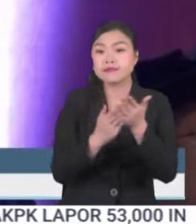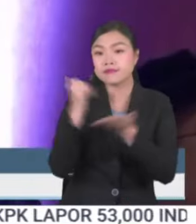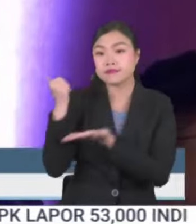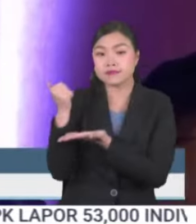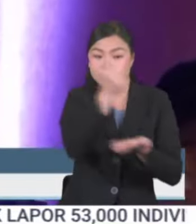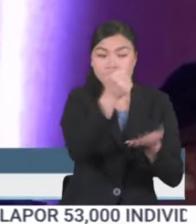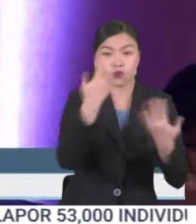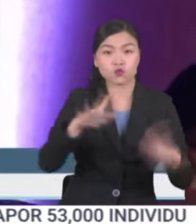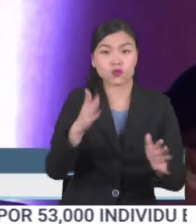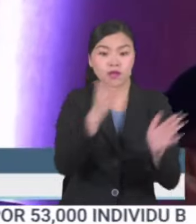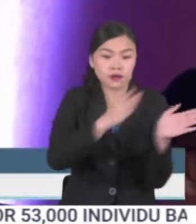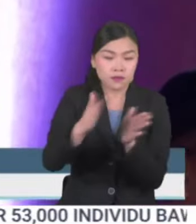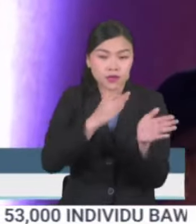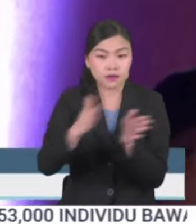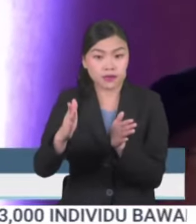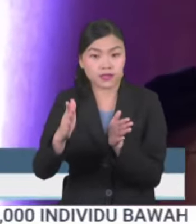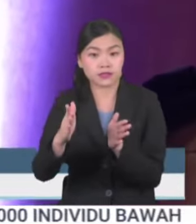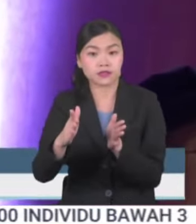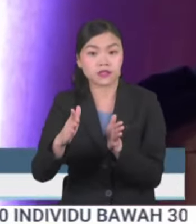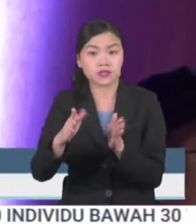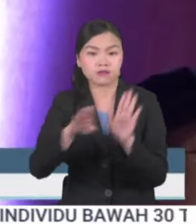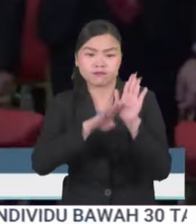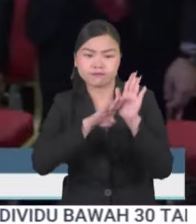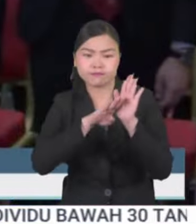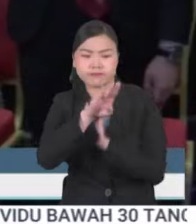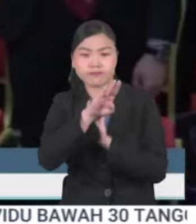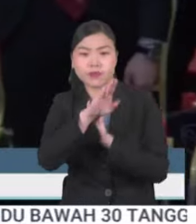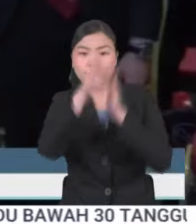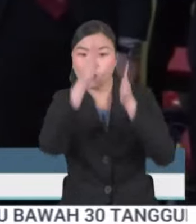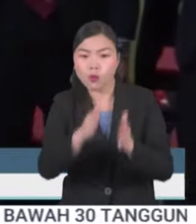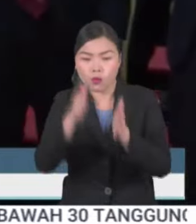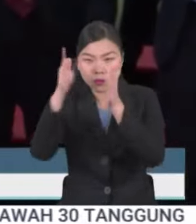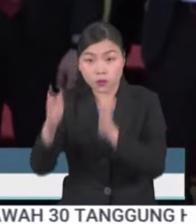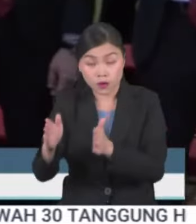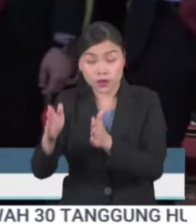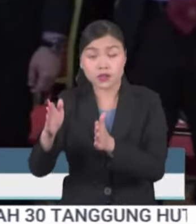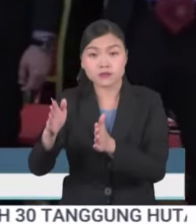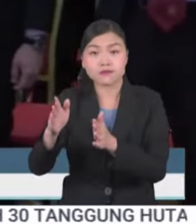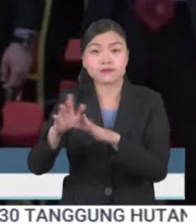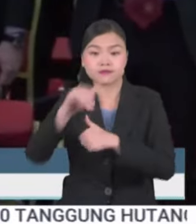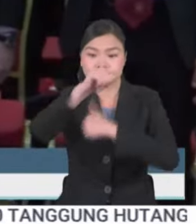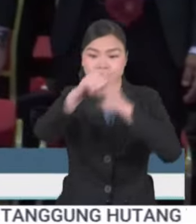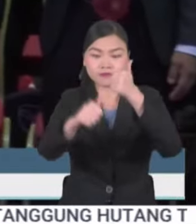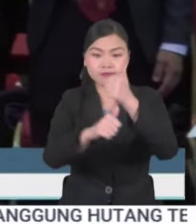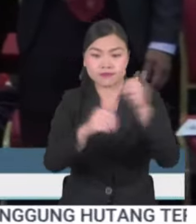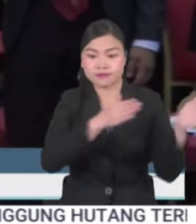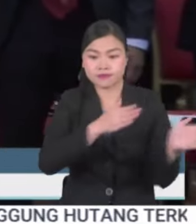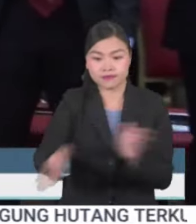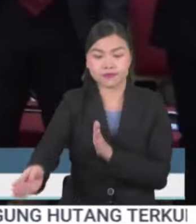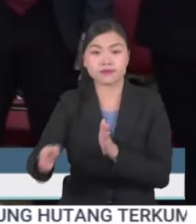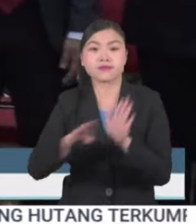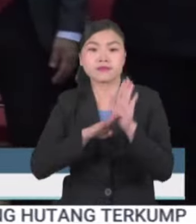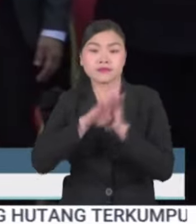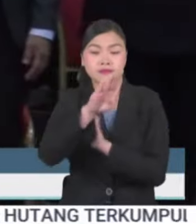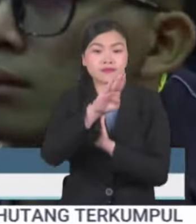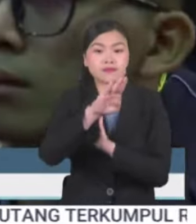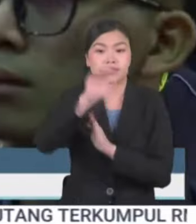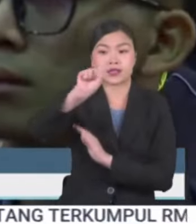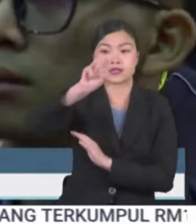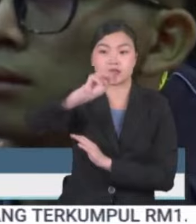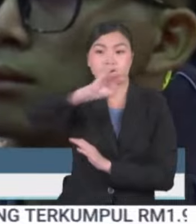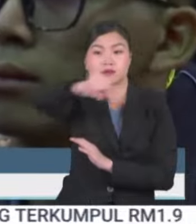yang telah dirancang dan dilaksana bagi membangunkan modal Insan di negeri ini di bawah pelan pembangunan Hala tuju Sabah maju jaya